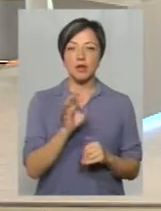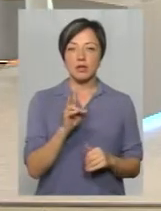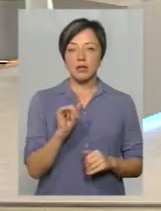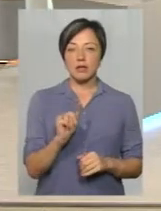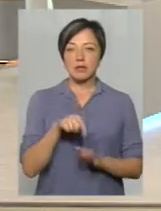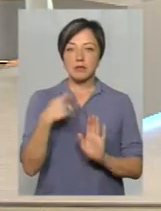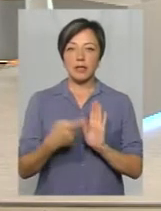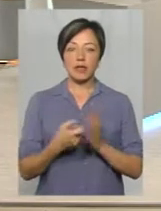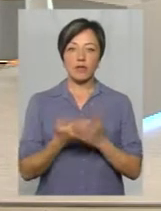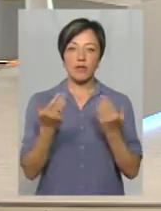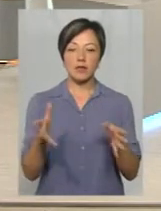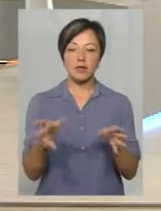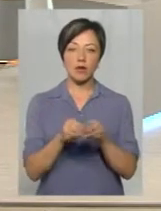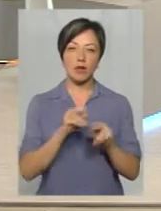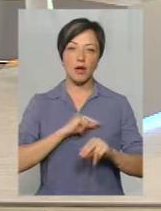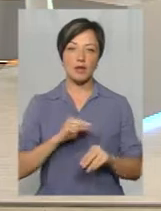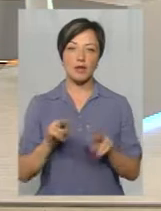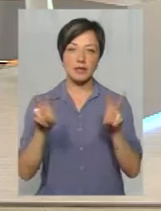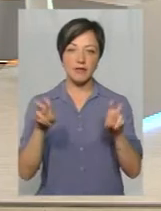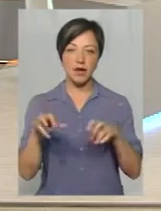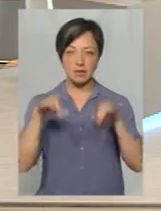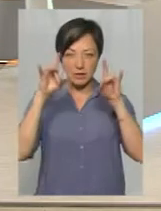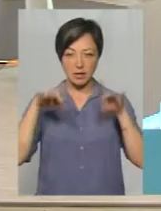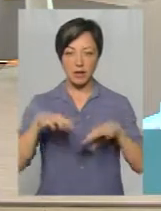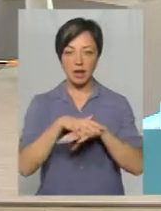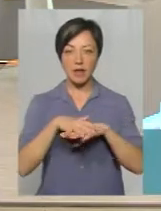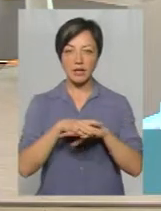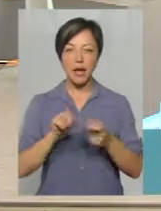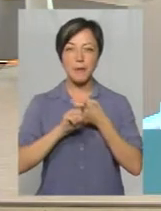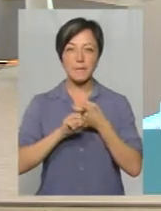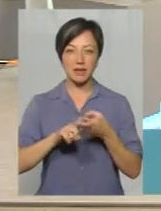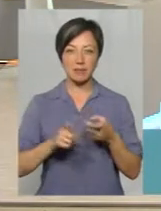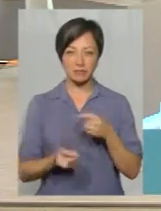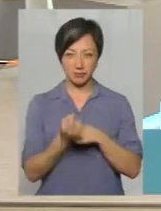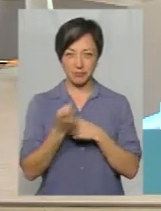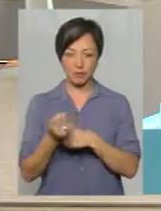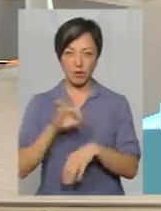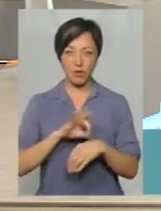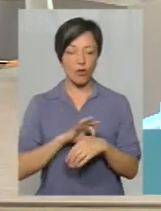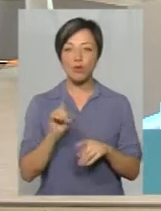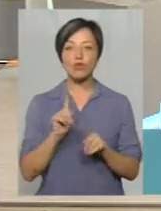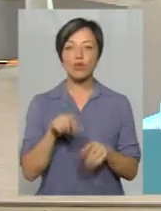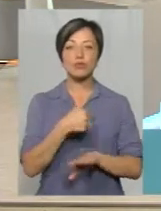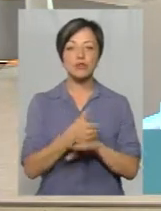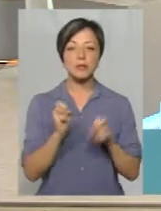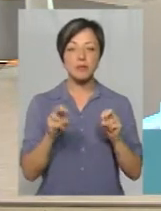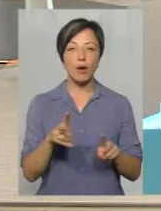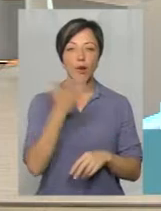вас. Ваша колега називає стихійні ринки епідрозсадником. У чому ви вбачаєте основну небезпеку,